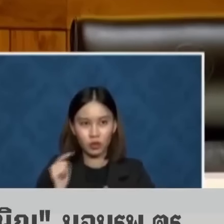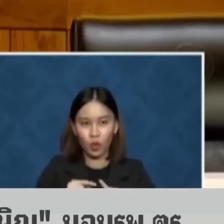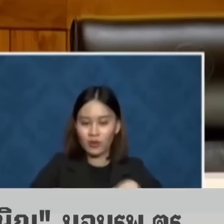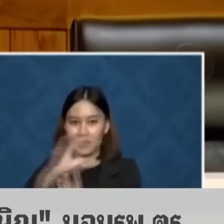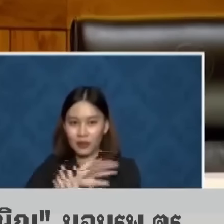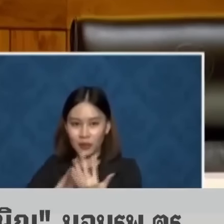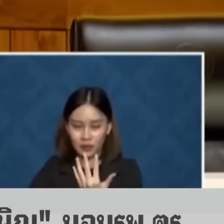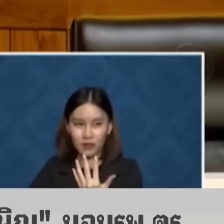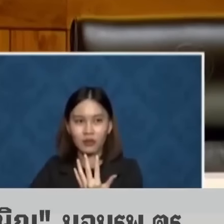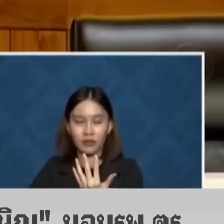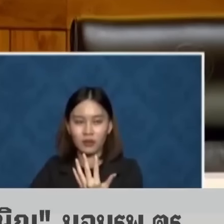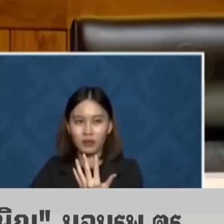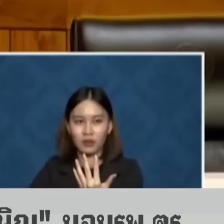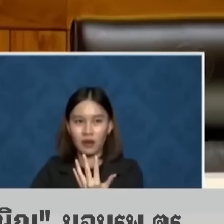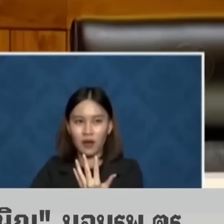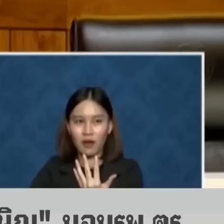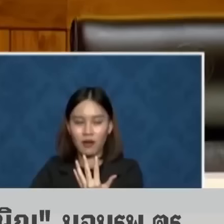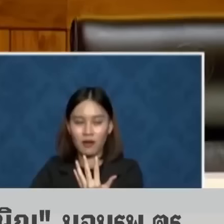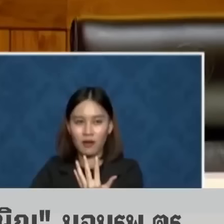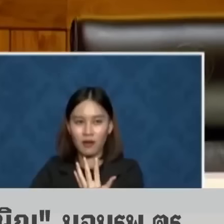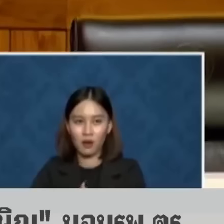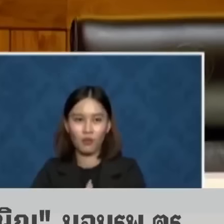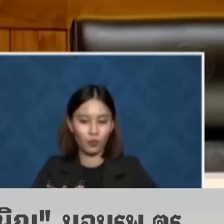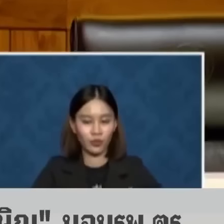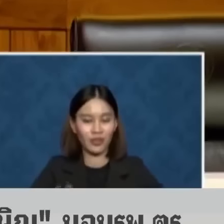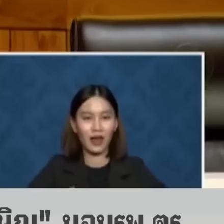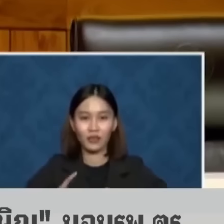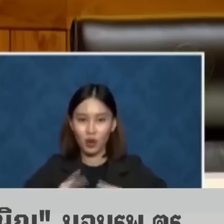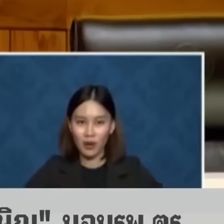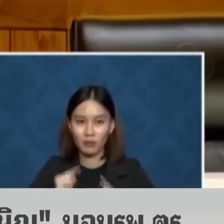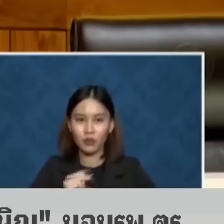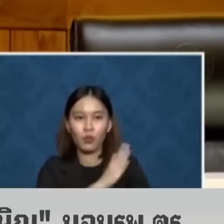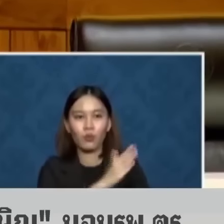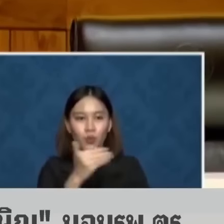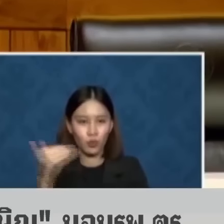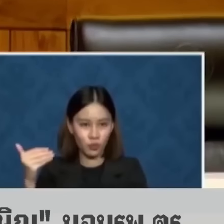บ้านเมืองจะทำให้หลักนิติธรรมเป็นที่การยอมรับของนานาชาติน